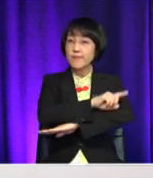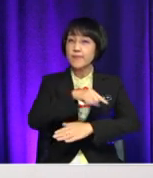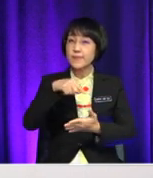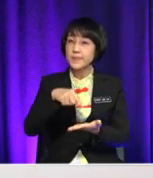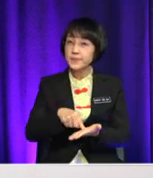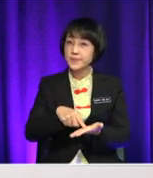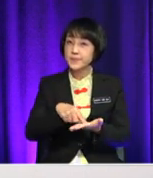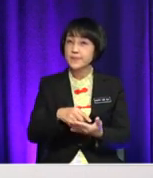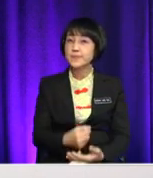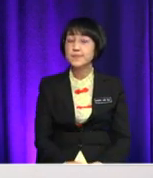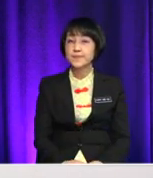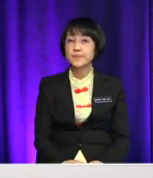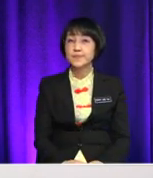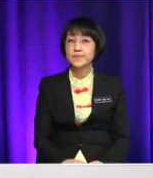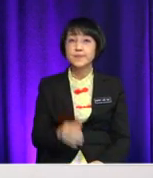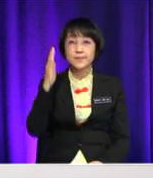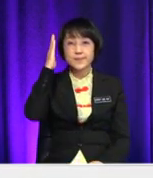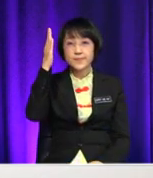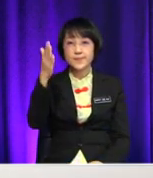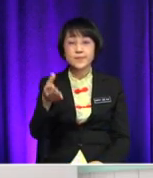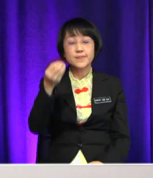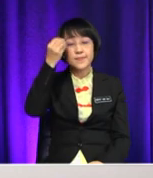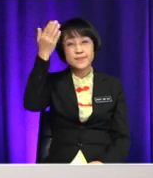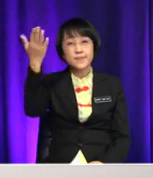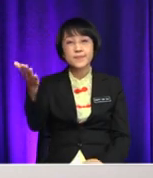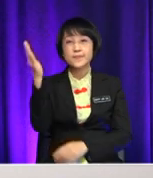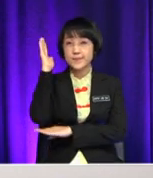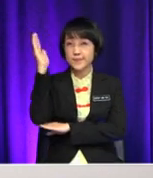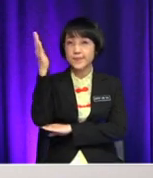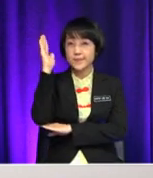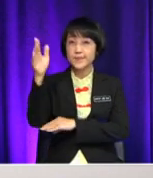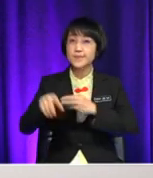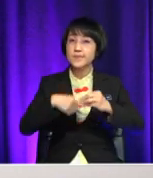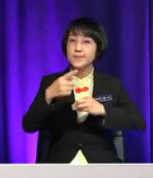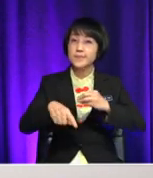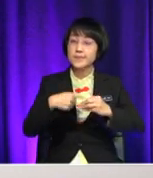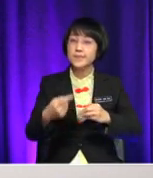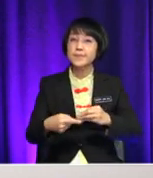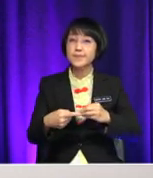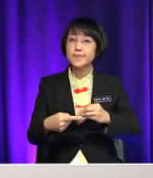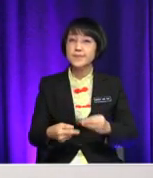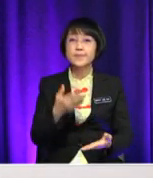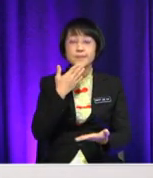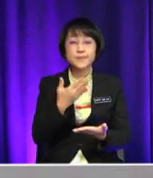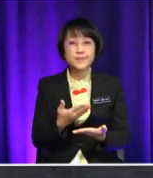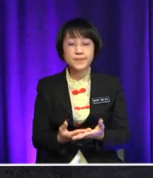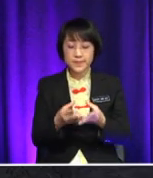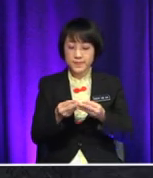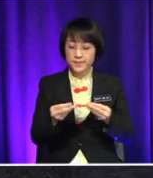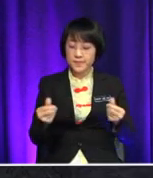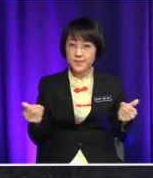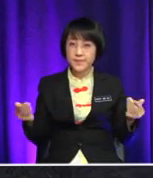Amalina binti Muhammad sade akan menyampaikan ceramah berkaitan manfaat baja kompos